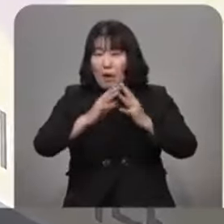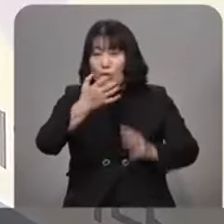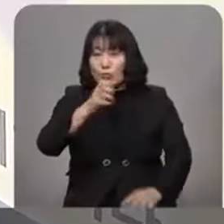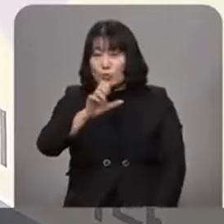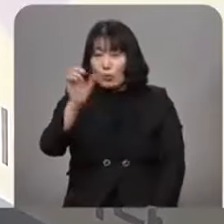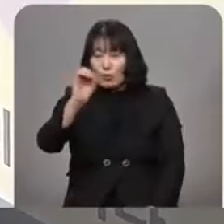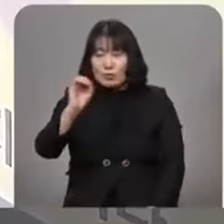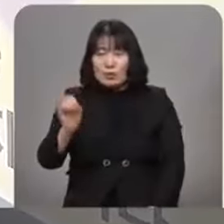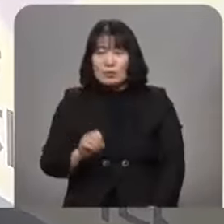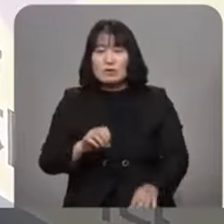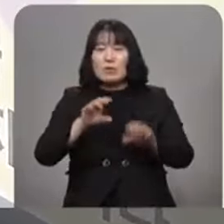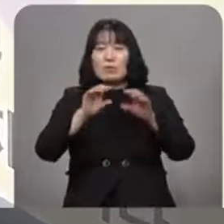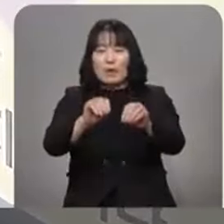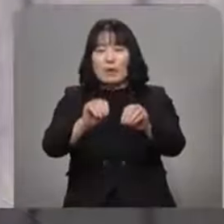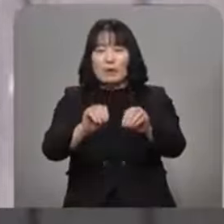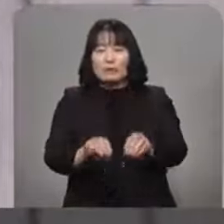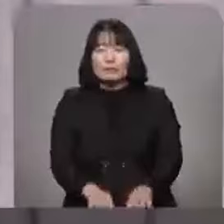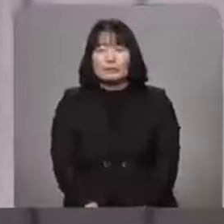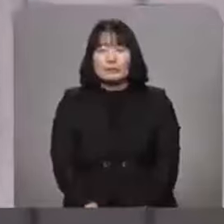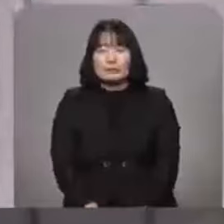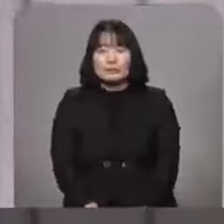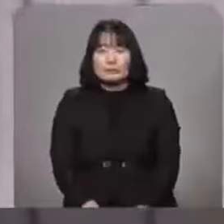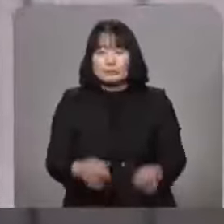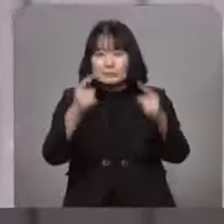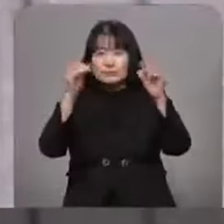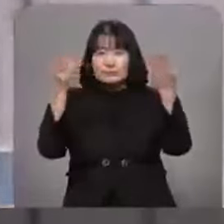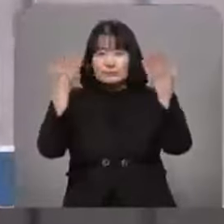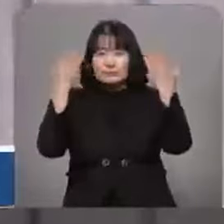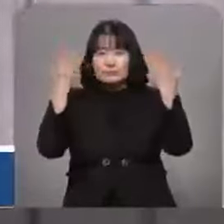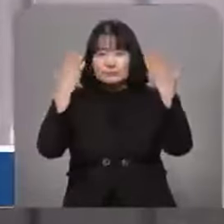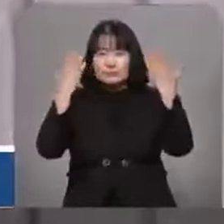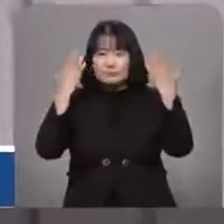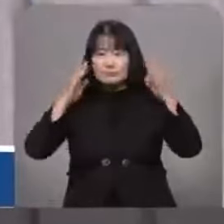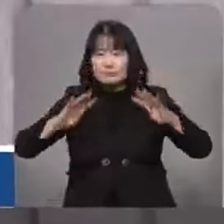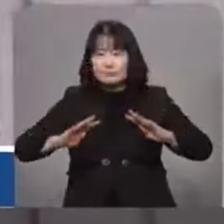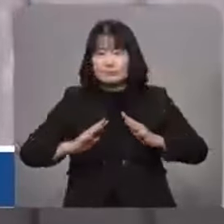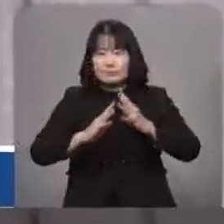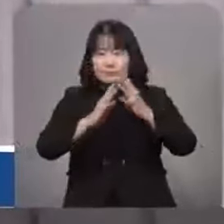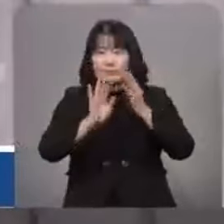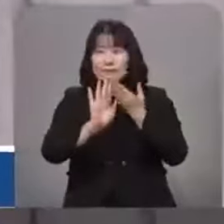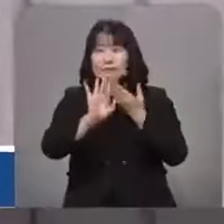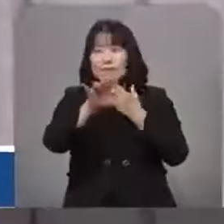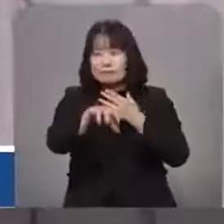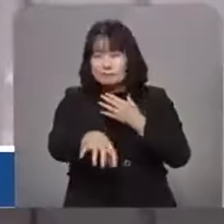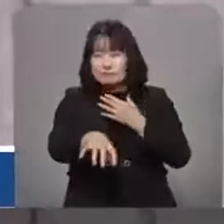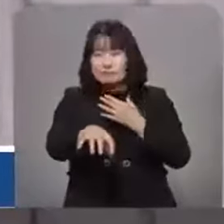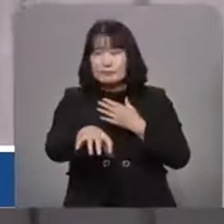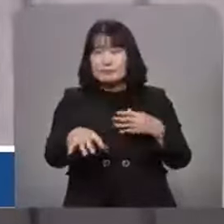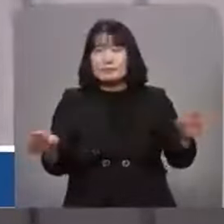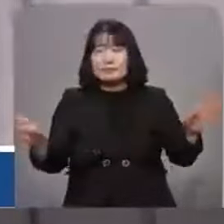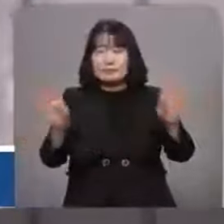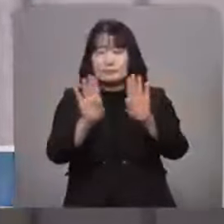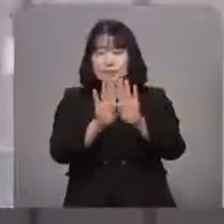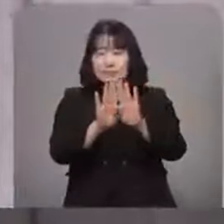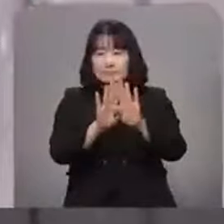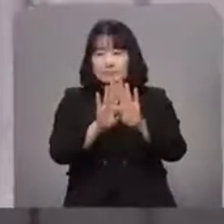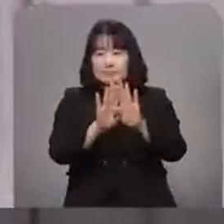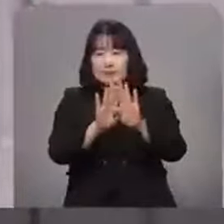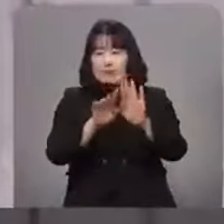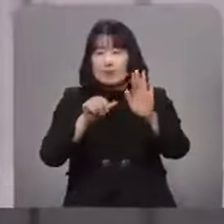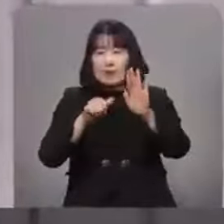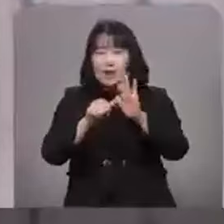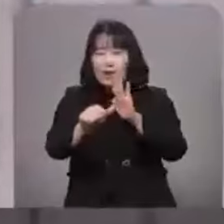정도에서 멈춰섰습니다 대학 건물이 들어서는 공사현장 앞에 모습입니다 지금은 이렇게 외부인의 출입을